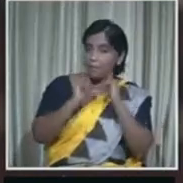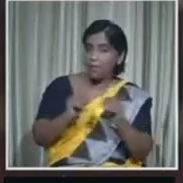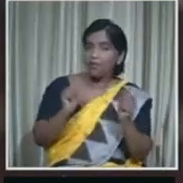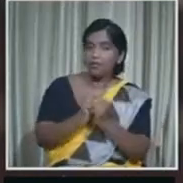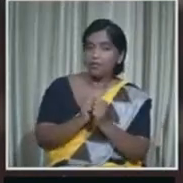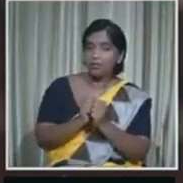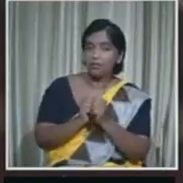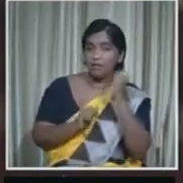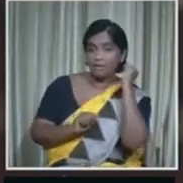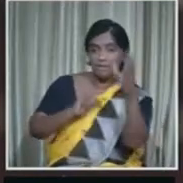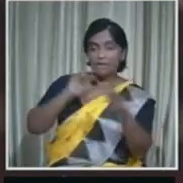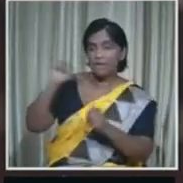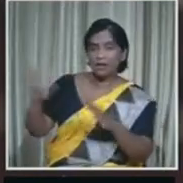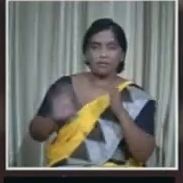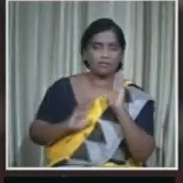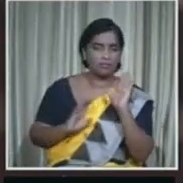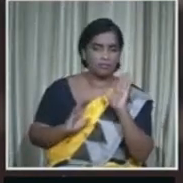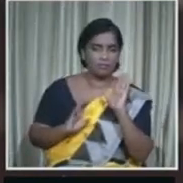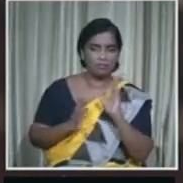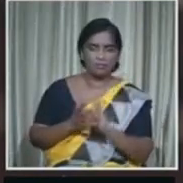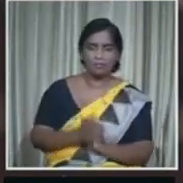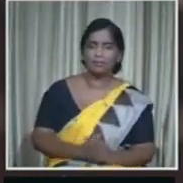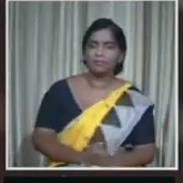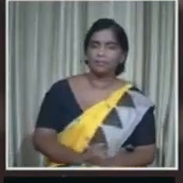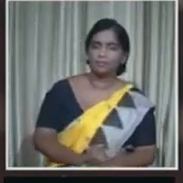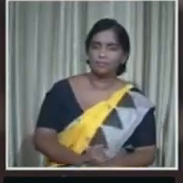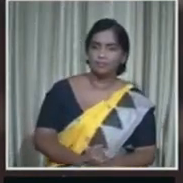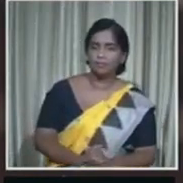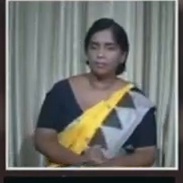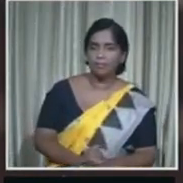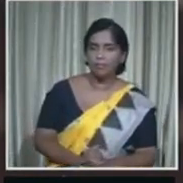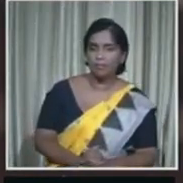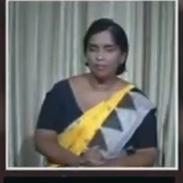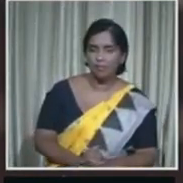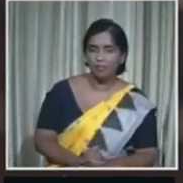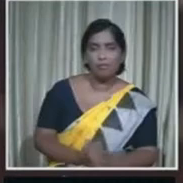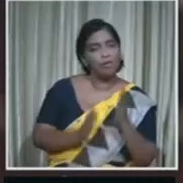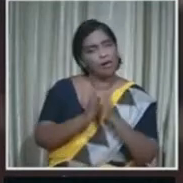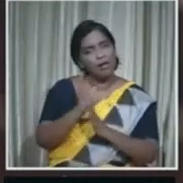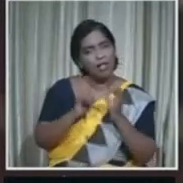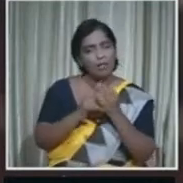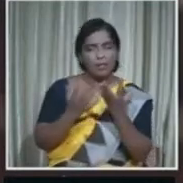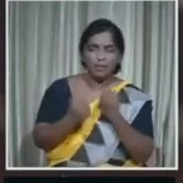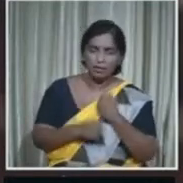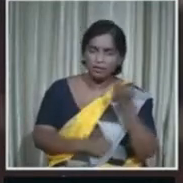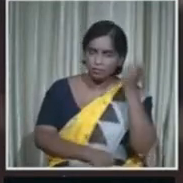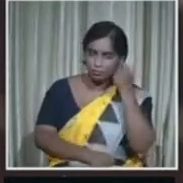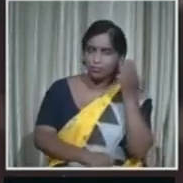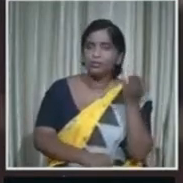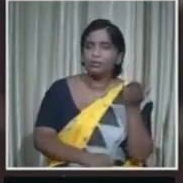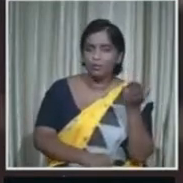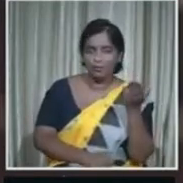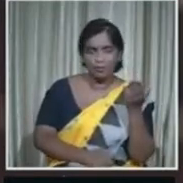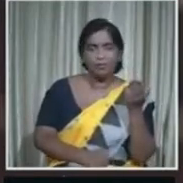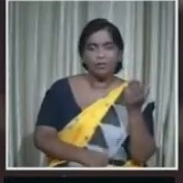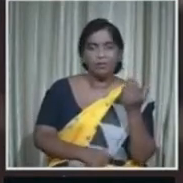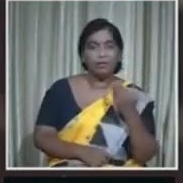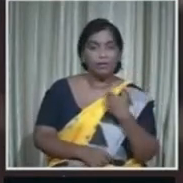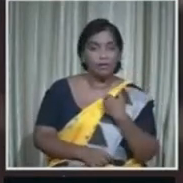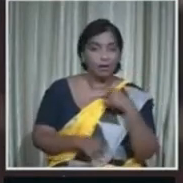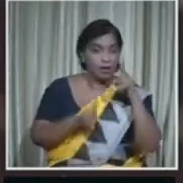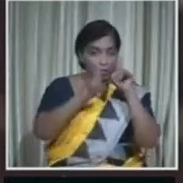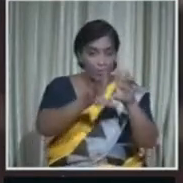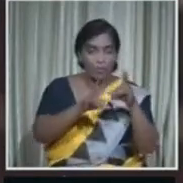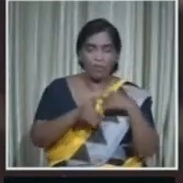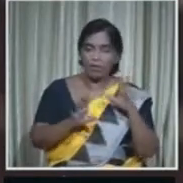දෙකට ගහන සූදානම් වෙන්න එපා. හරි තමුන්නාස ඇමතිකම් ගත්ත අපි ඔක්කොම දන්නවා. ඒ නිසා මම එතනට වැටෙන්නේ නැහැ.